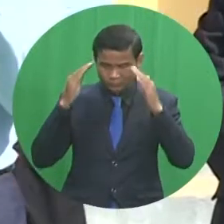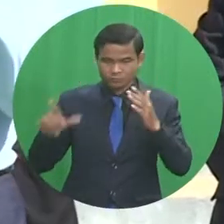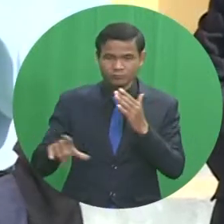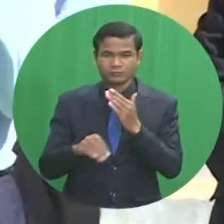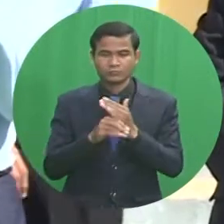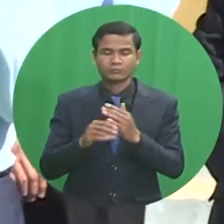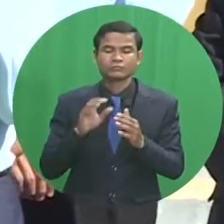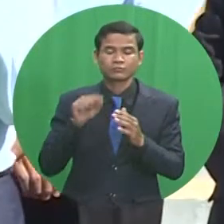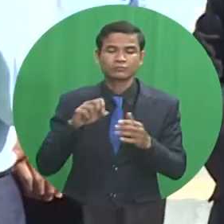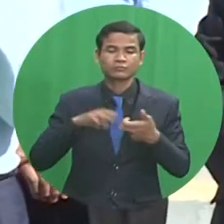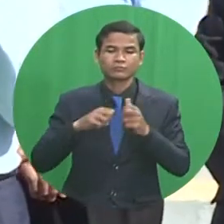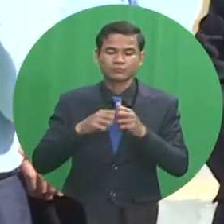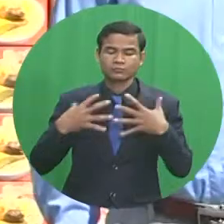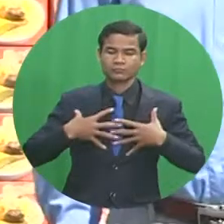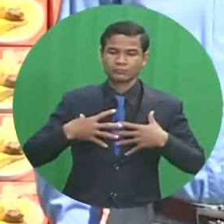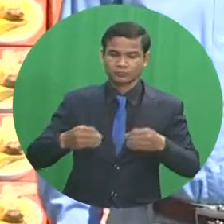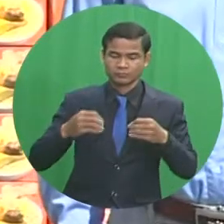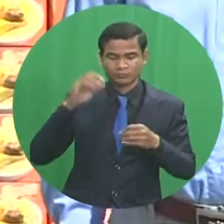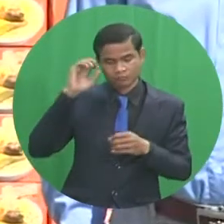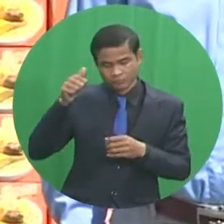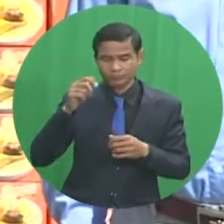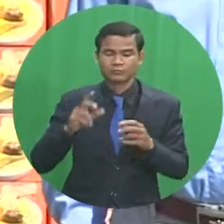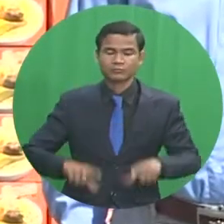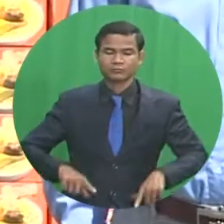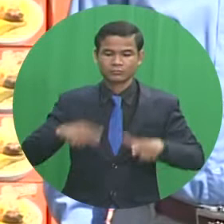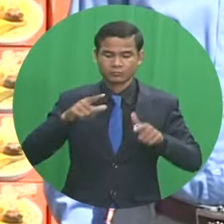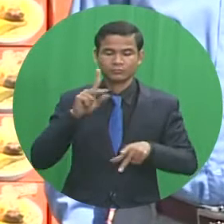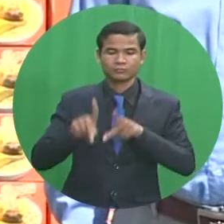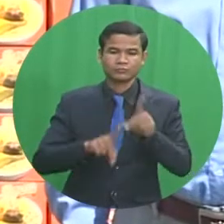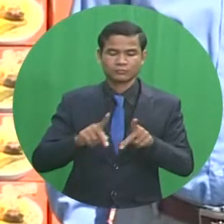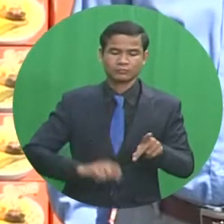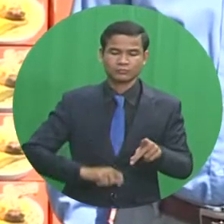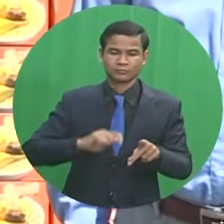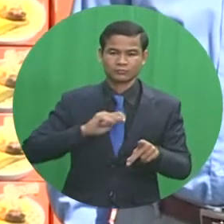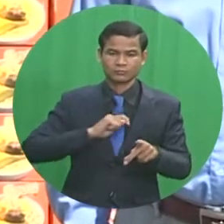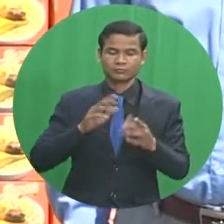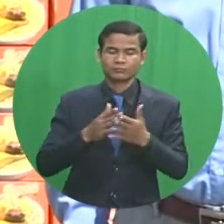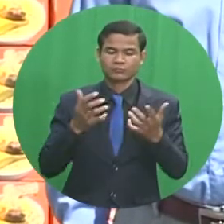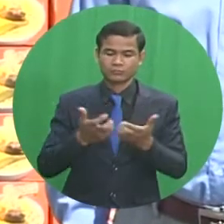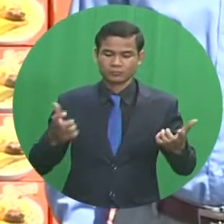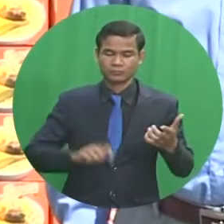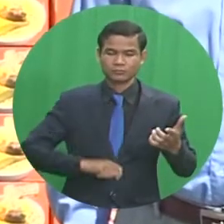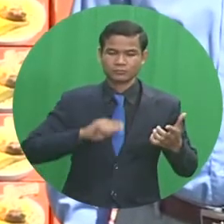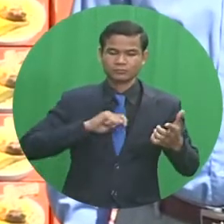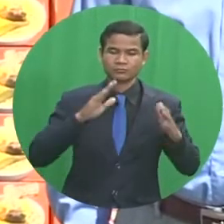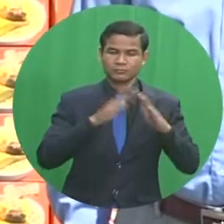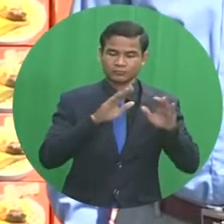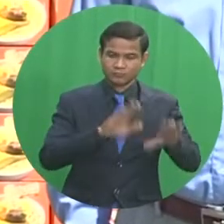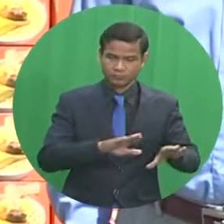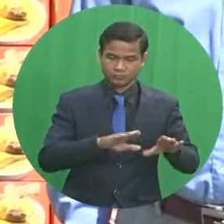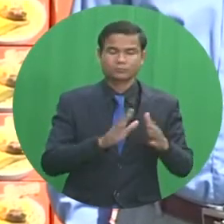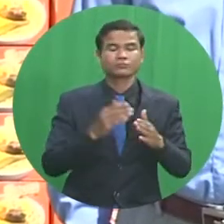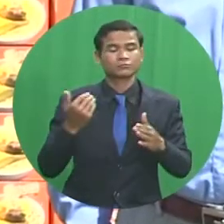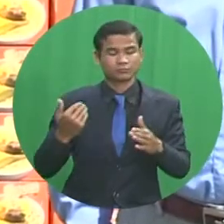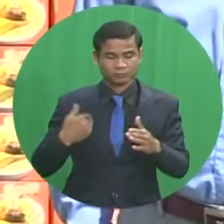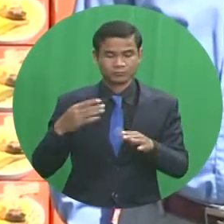ចំពោះបញ្ហាសុខភាពនិងជីវភាពបងប្អូនប្រជាពលរដ្ឋដែលបានធ្វើចត្តាឡីស័កក្នុងពេលកន្លងមកក៏ដូចជា